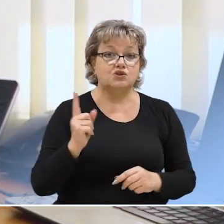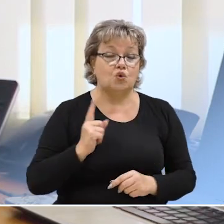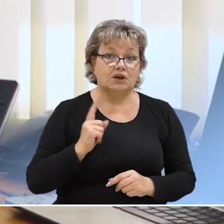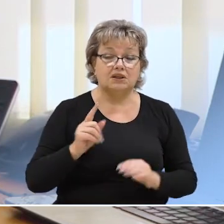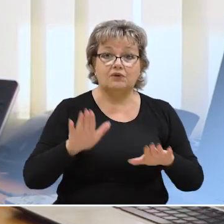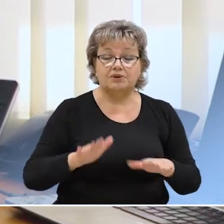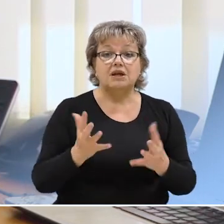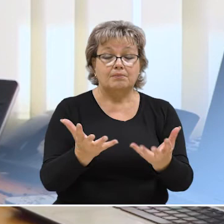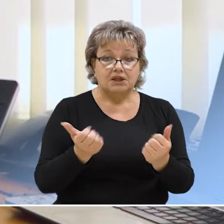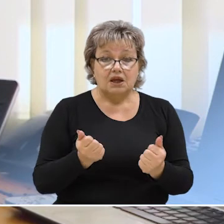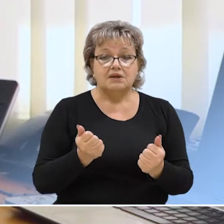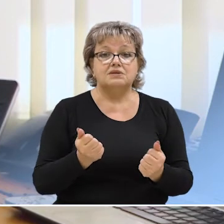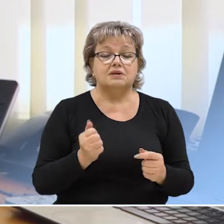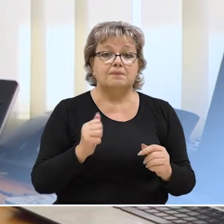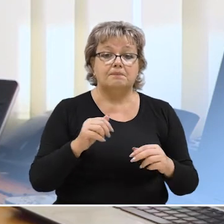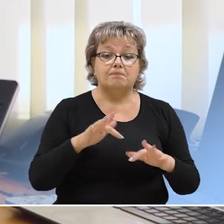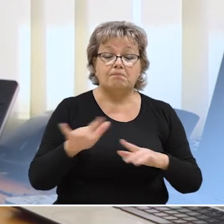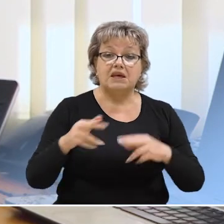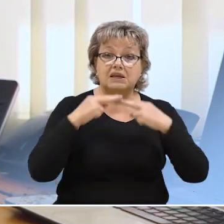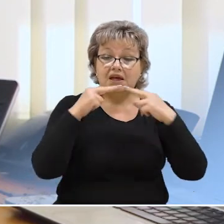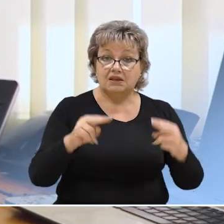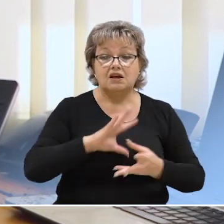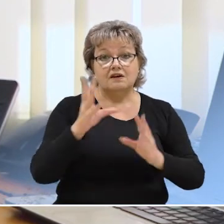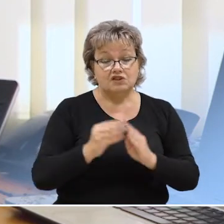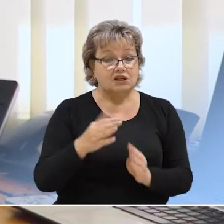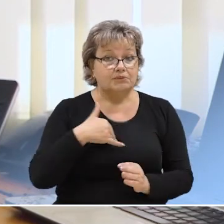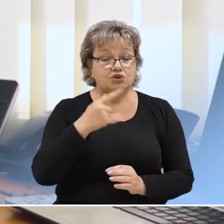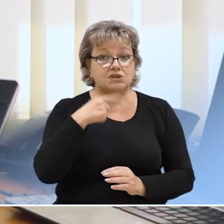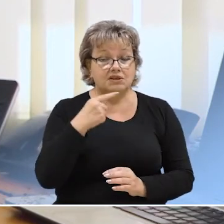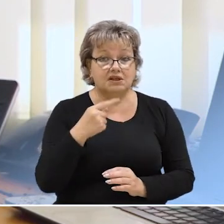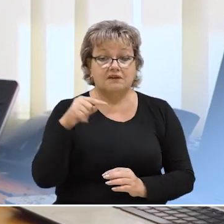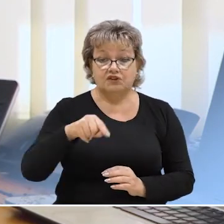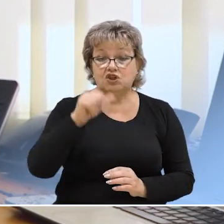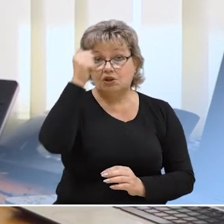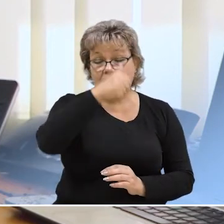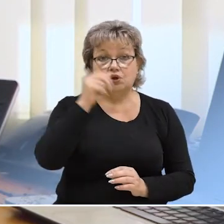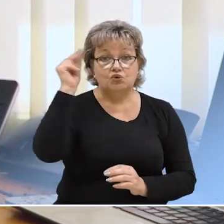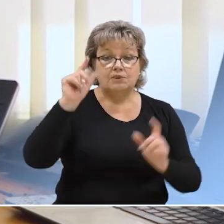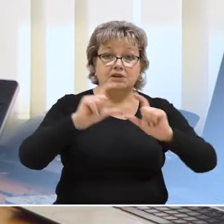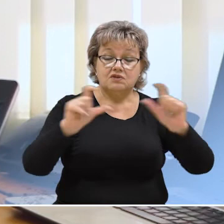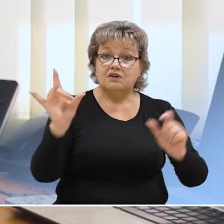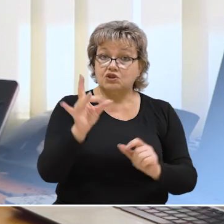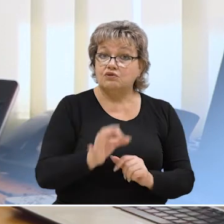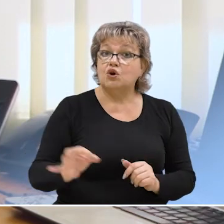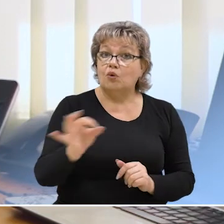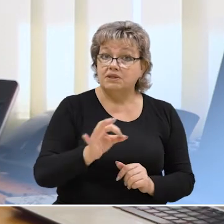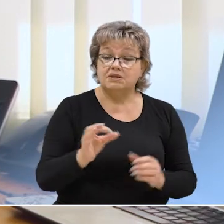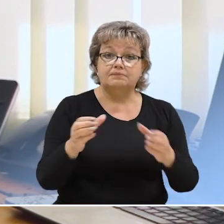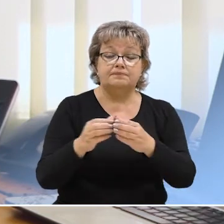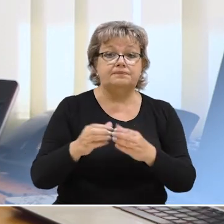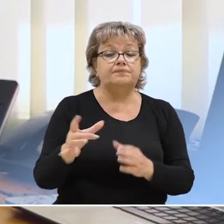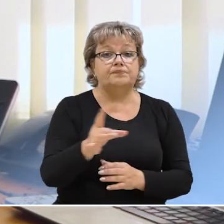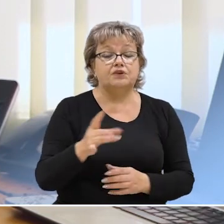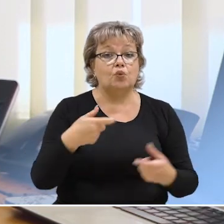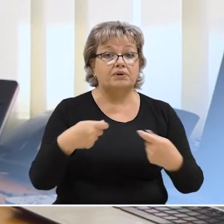в организации охраны объектов для принятия мер реагирования. В целом хочу отметить, что в нынешнем году учебные заведения Ростовской